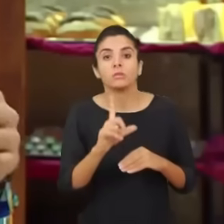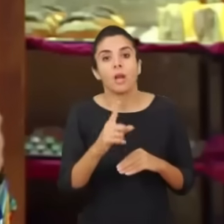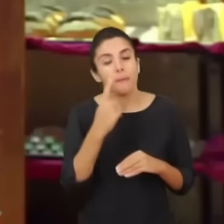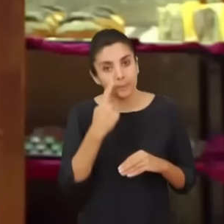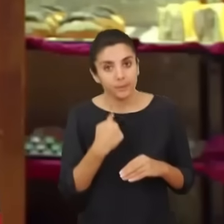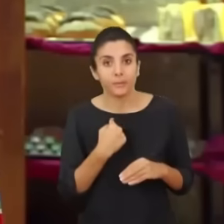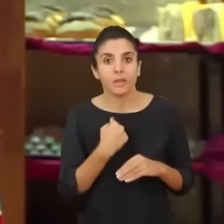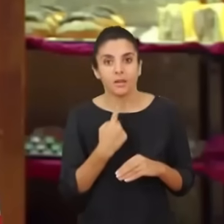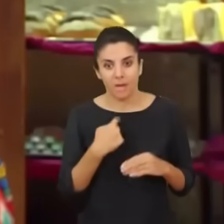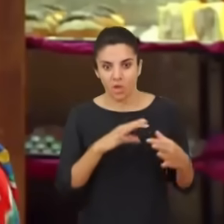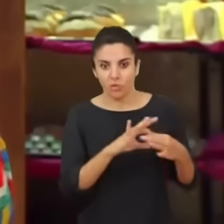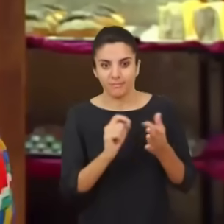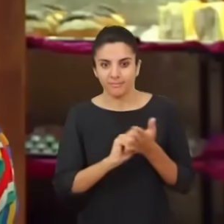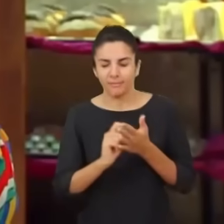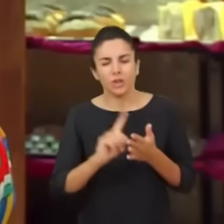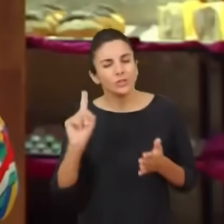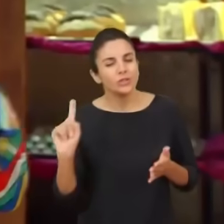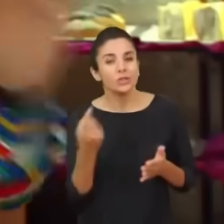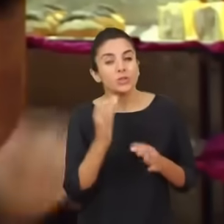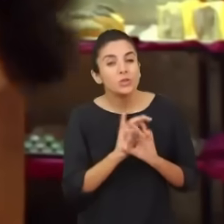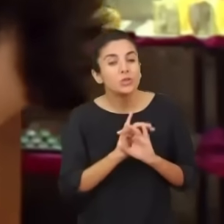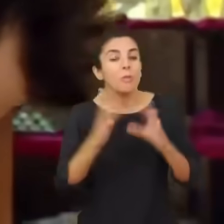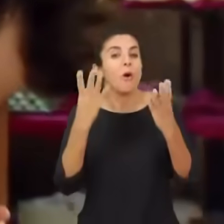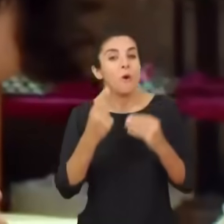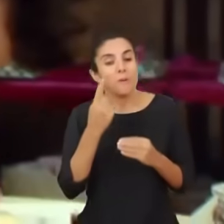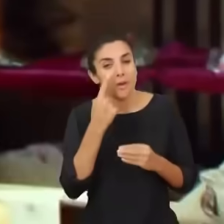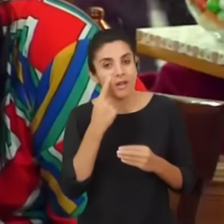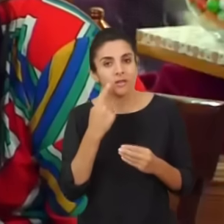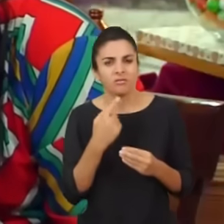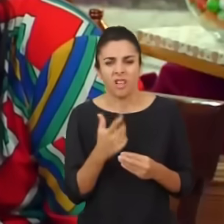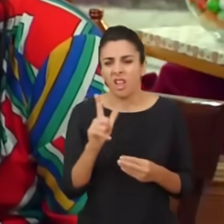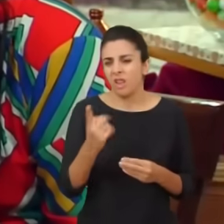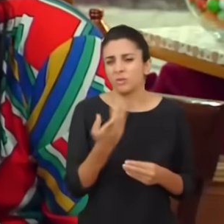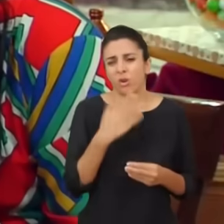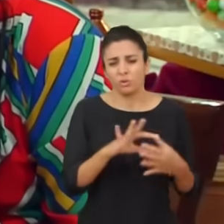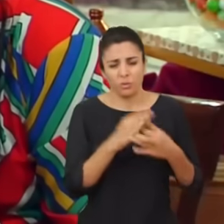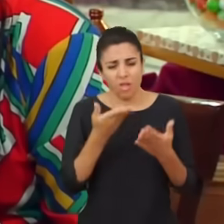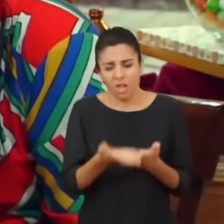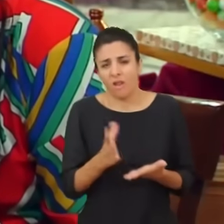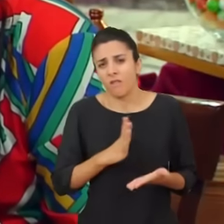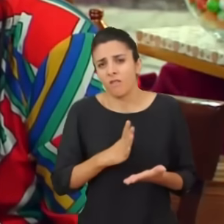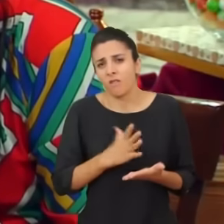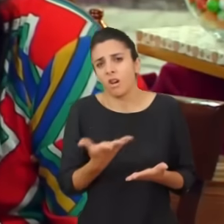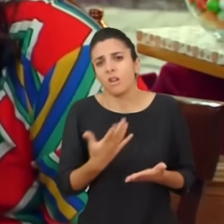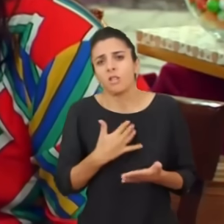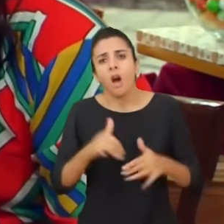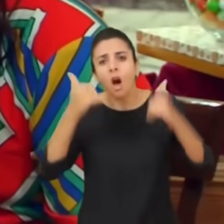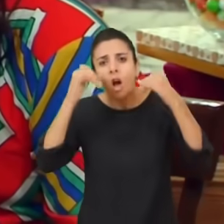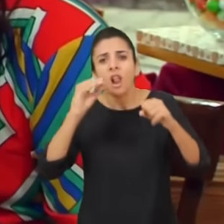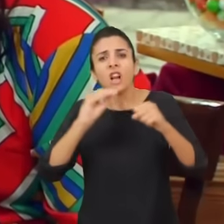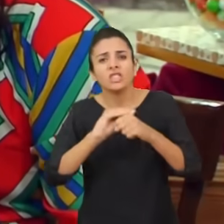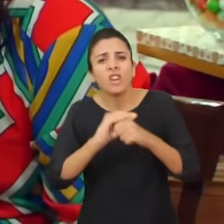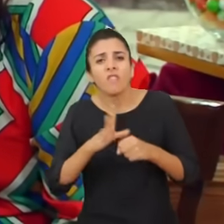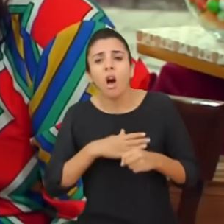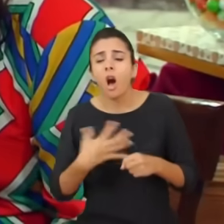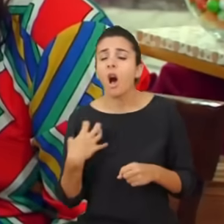şimdi. Yazacağım ben. Harika yapacağım hem de. Harika. Ne gerek var? Yazıyor işte burada. Ahırları danalı, yarim